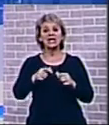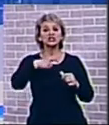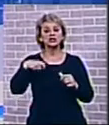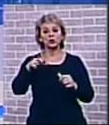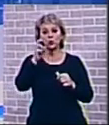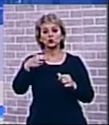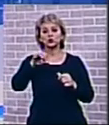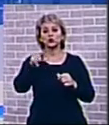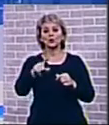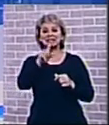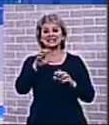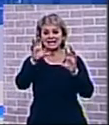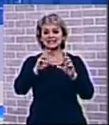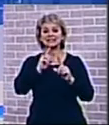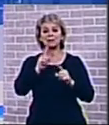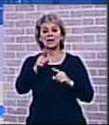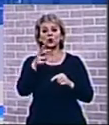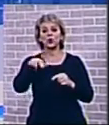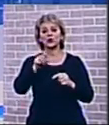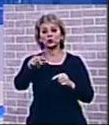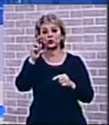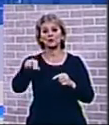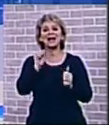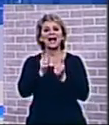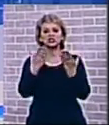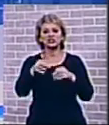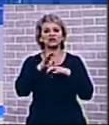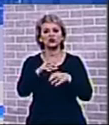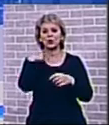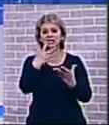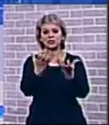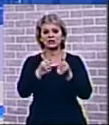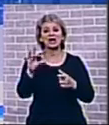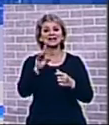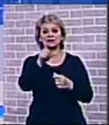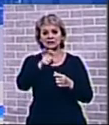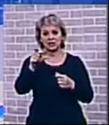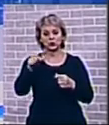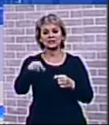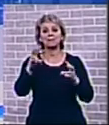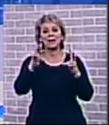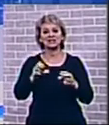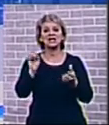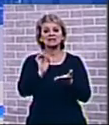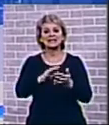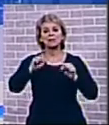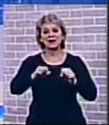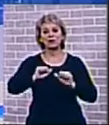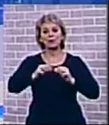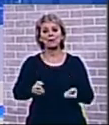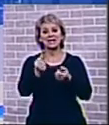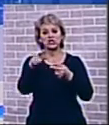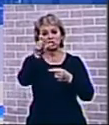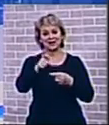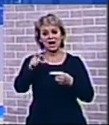Депутаты Госдумы, Заксобрания и Гордумы каждый день ведут личный прием ростовских погорельцев в Центре правовой поддержки